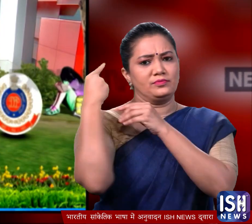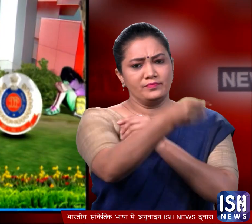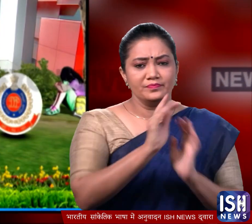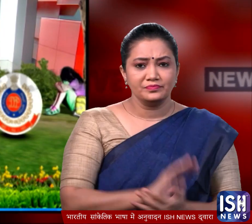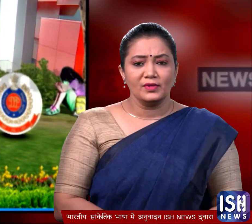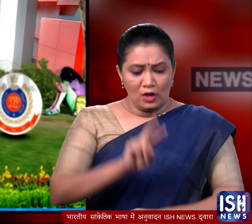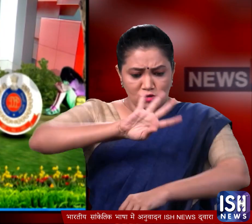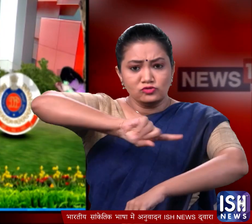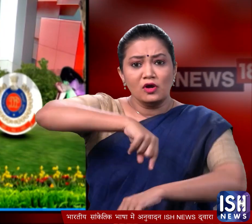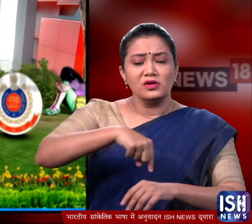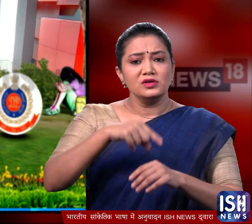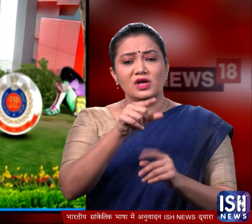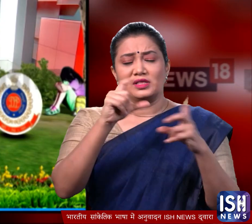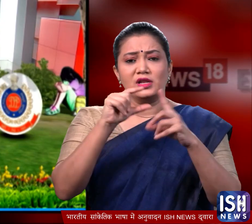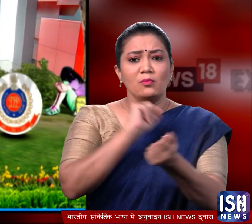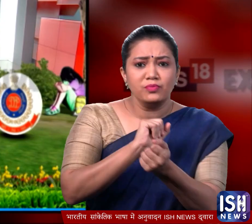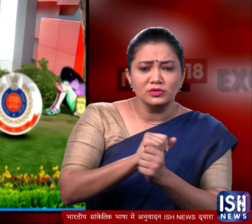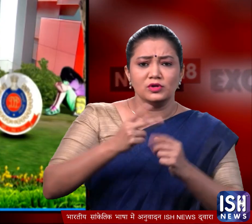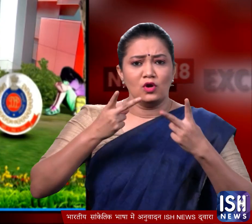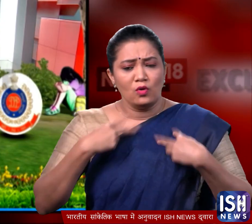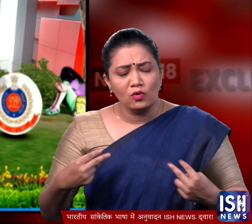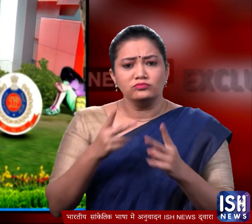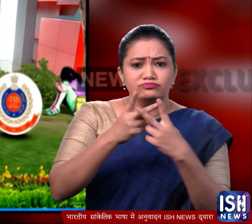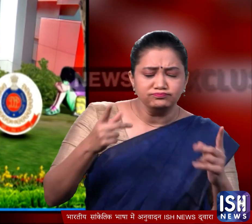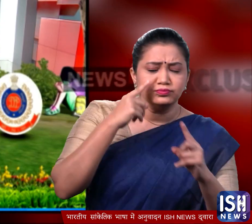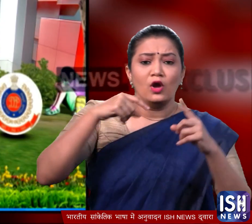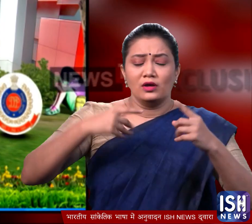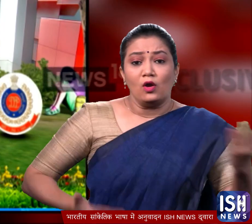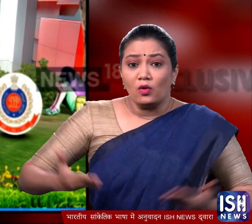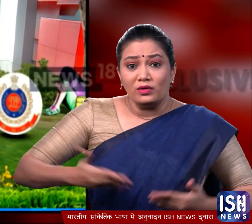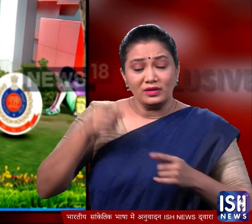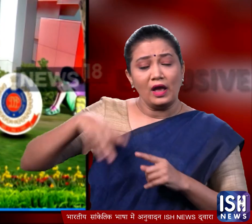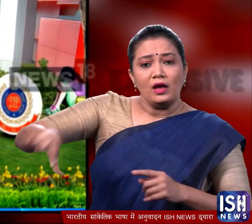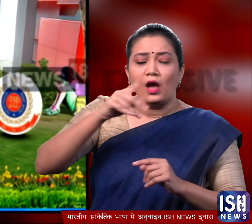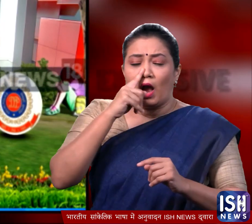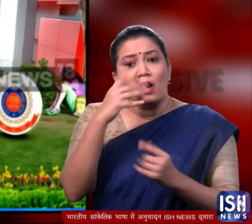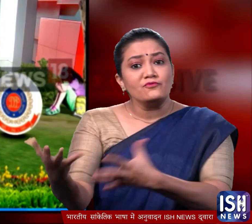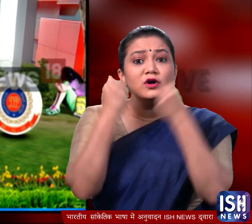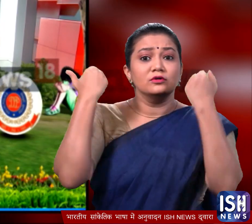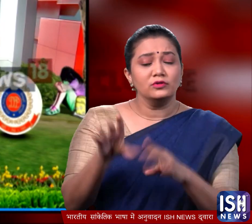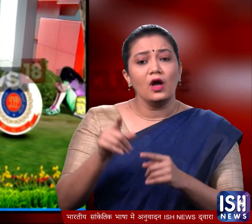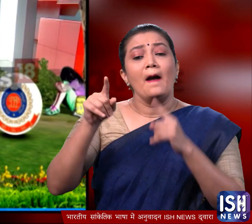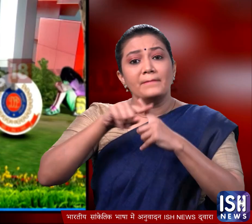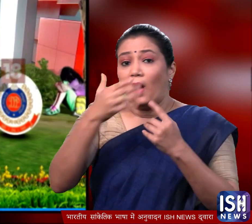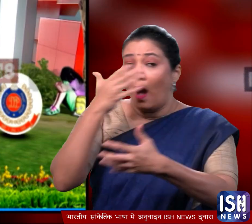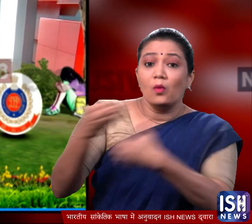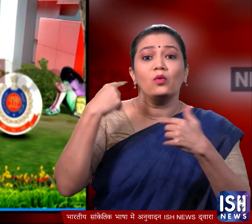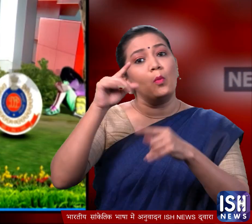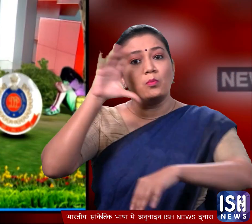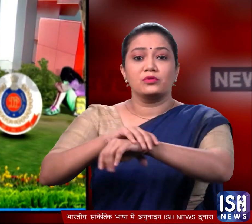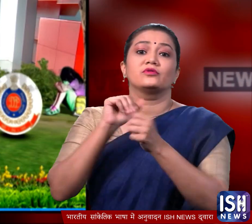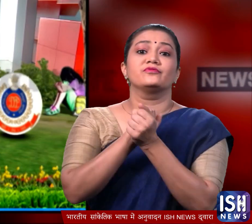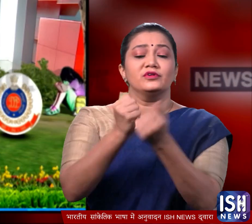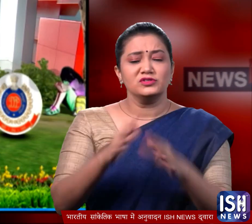दिया था। और केवल 24 घंटे के अंदर दिल्ली पुलिस ने कोलकाता में उस लड़की को सुरक्षित ढूंढ लिया और उसे अगवा करने वालों को भी गिरफ्तार कर